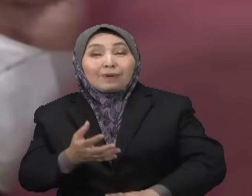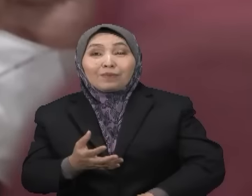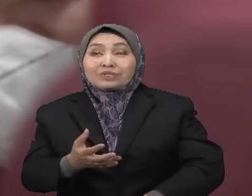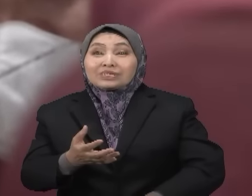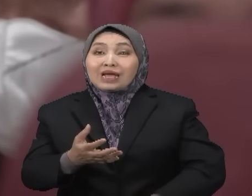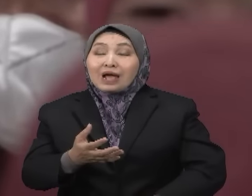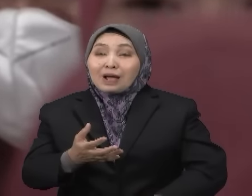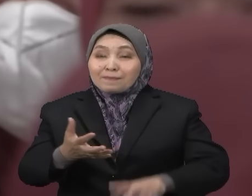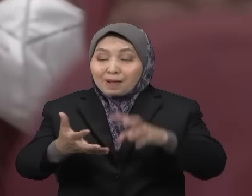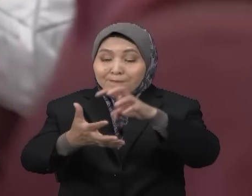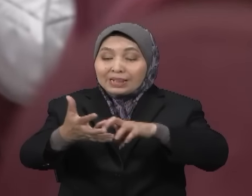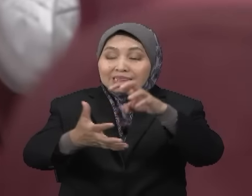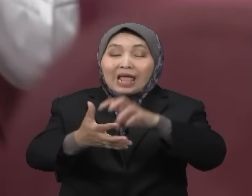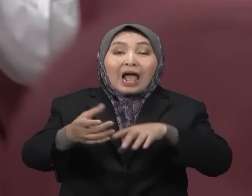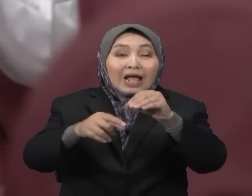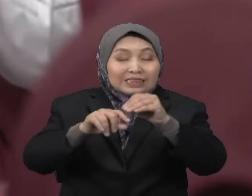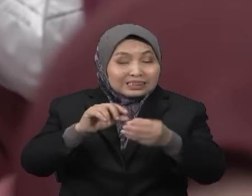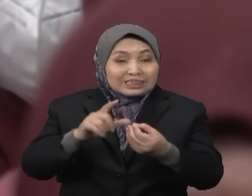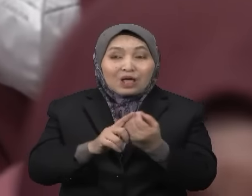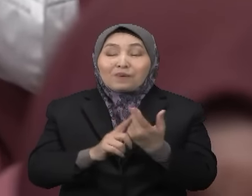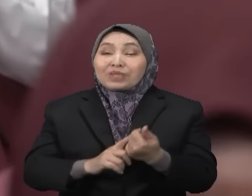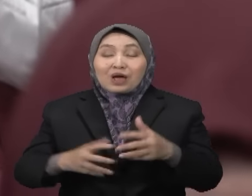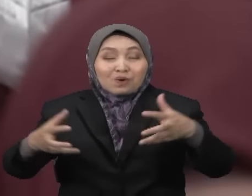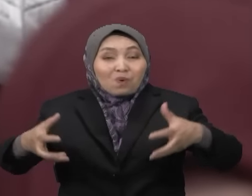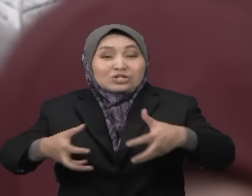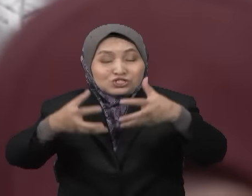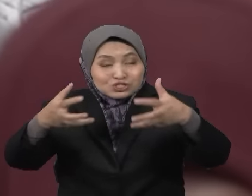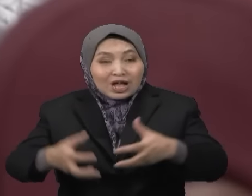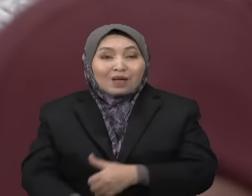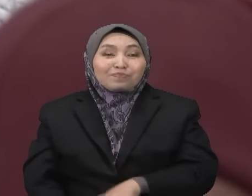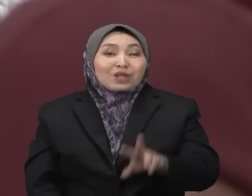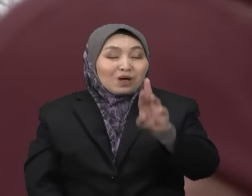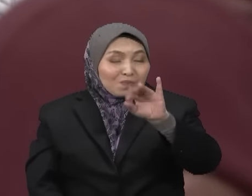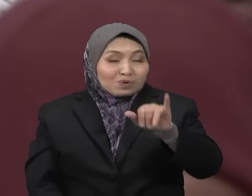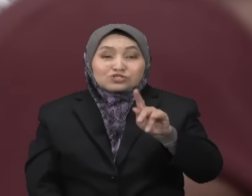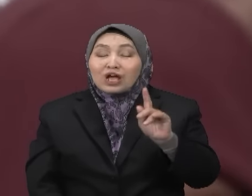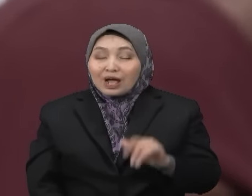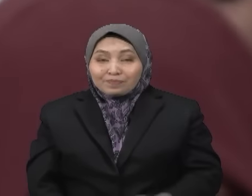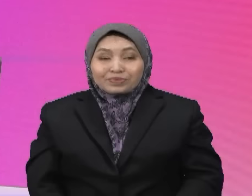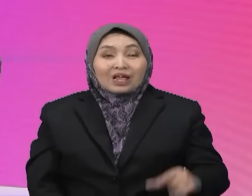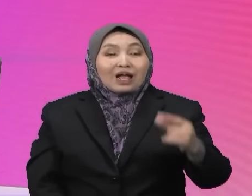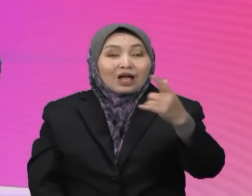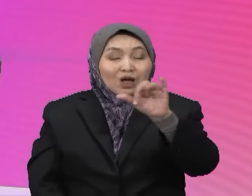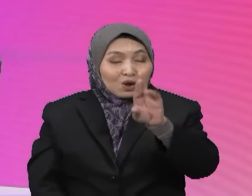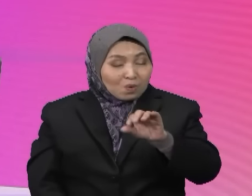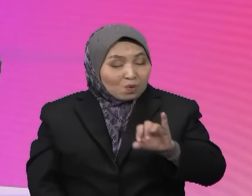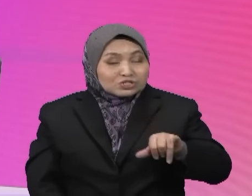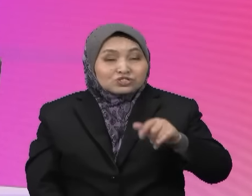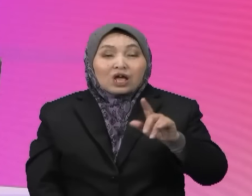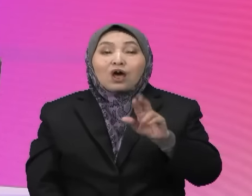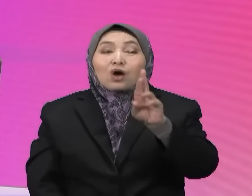Mangga. Ha, raja'. Amboi. Raja'. Okey. Betul lah tu. Ha,